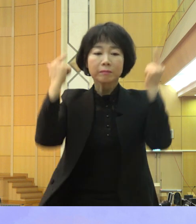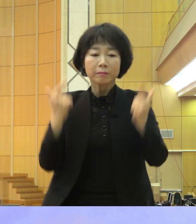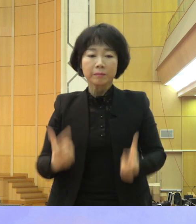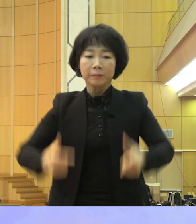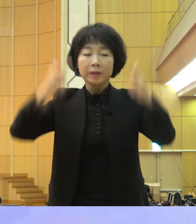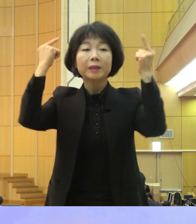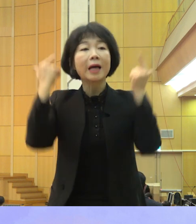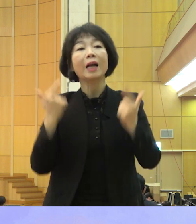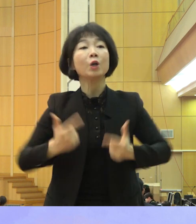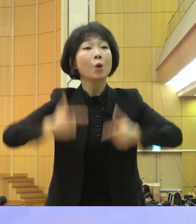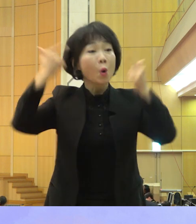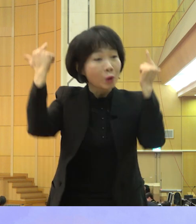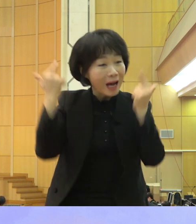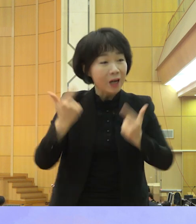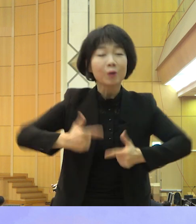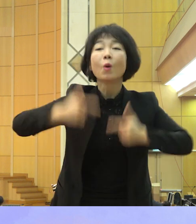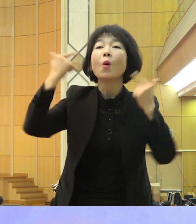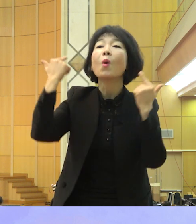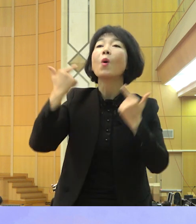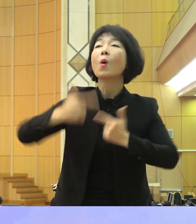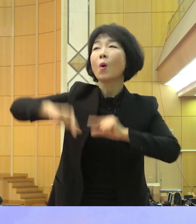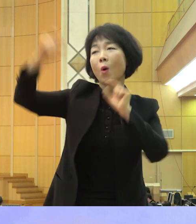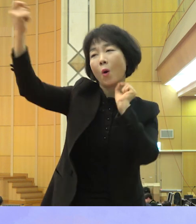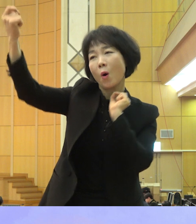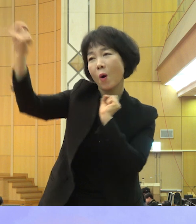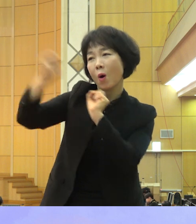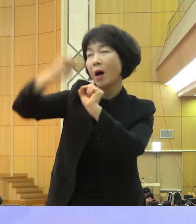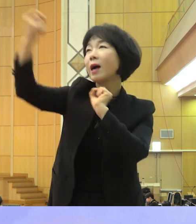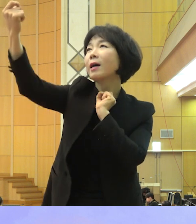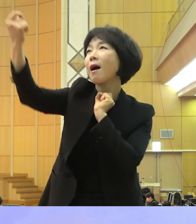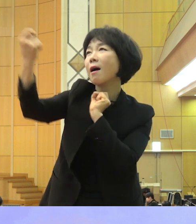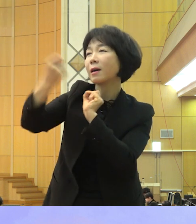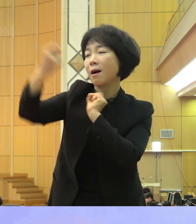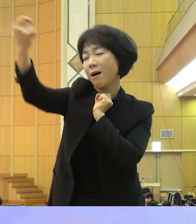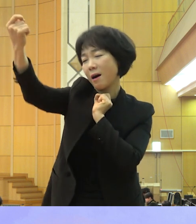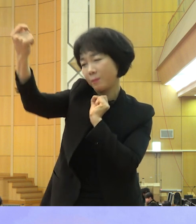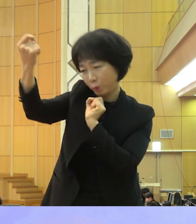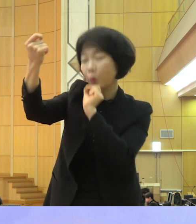이뤄지니 날로 날로